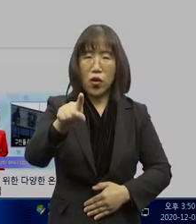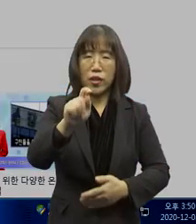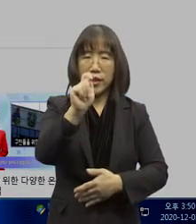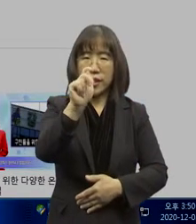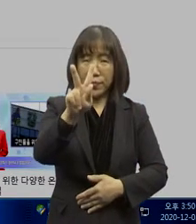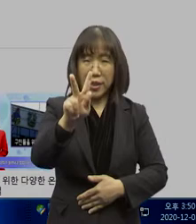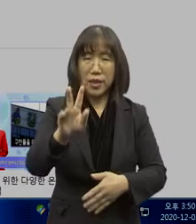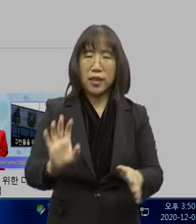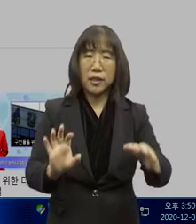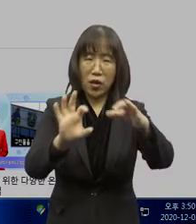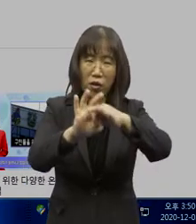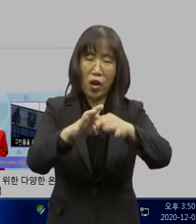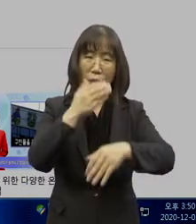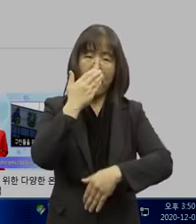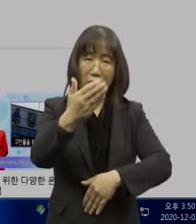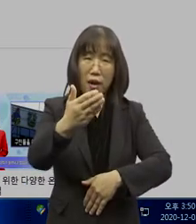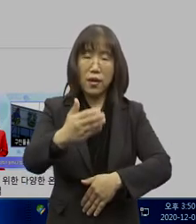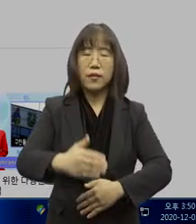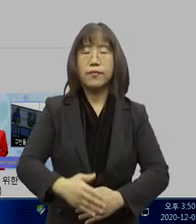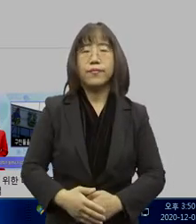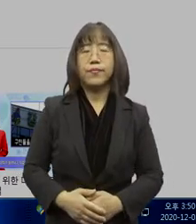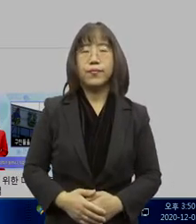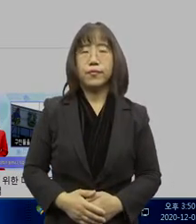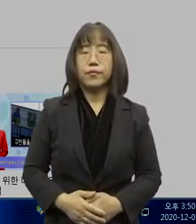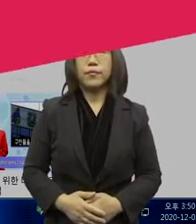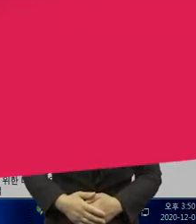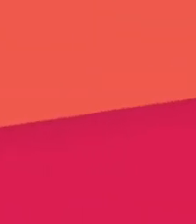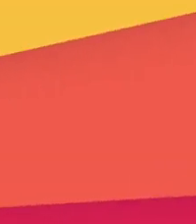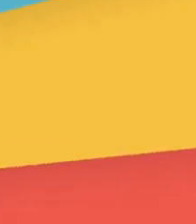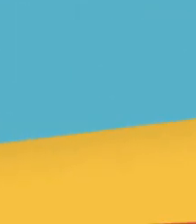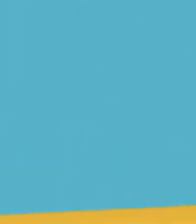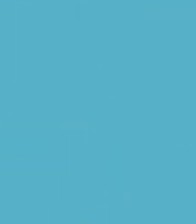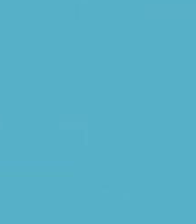아이강서TV를 검색한 후 접속할 수 있습니다.